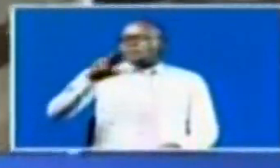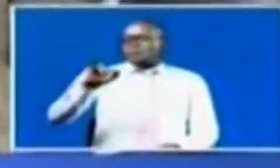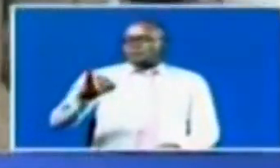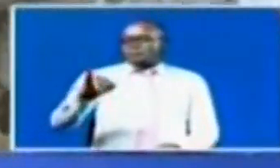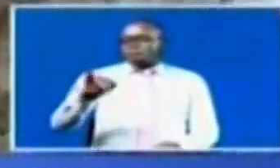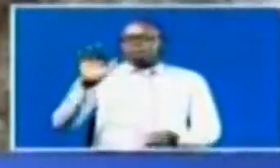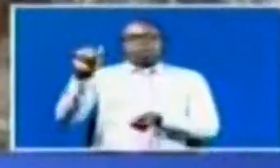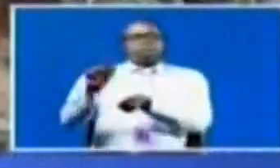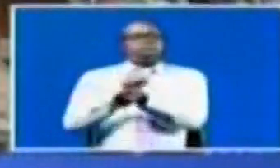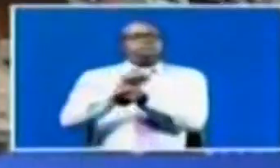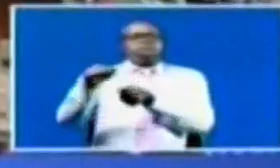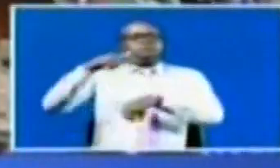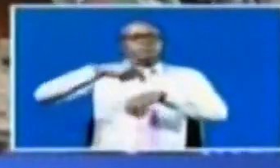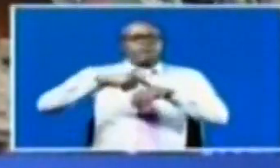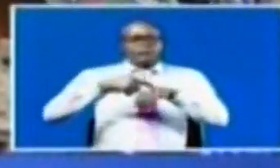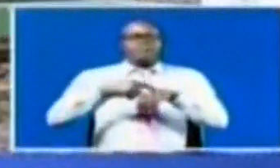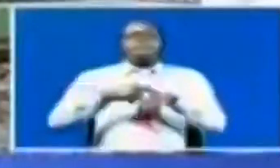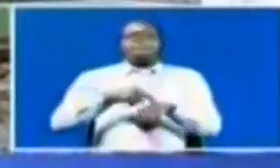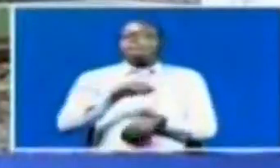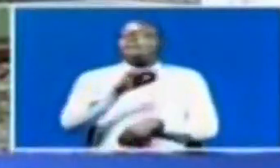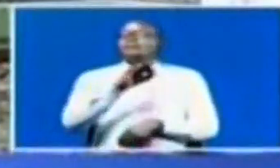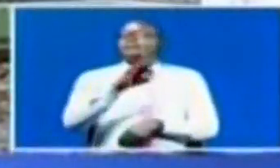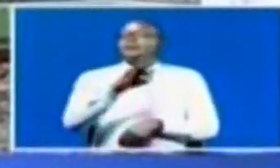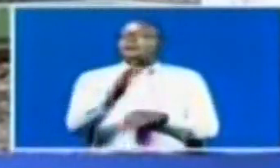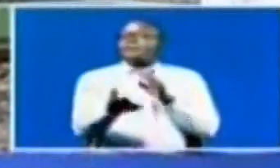Tingatinga likianza shughuli hizo saa 9 alfajiri.